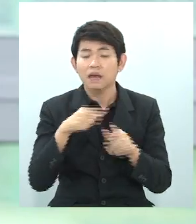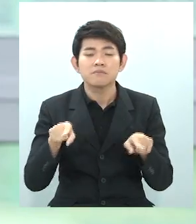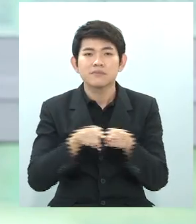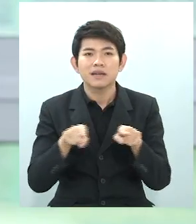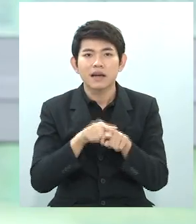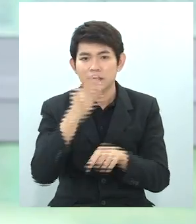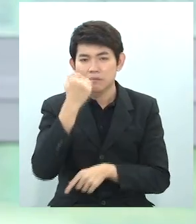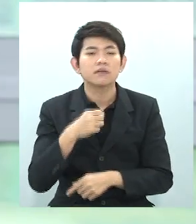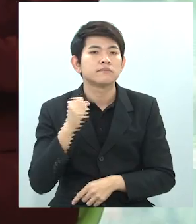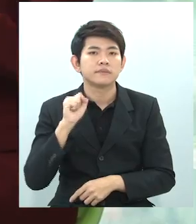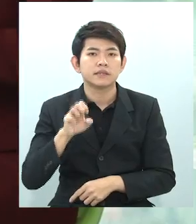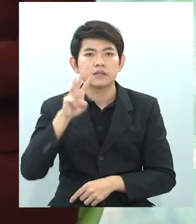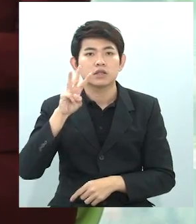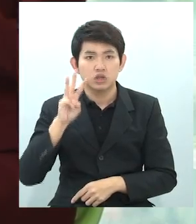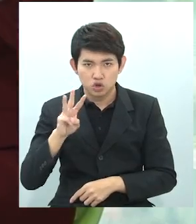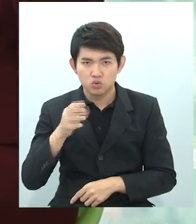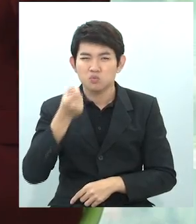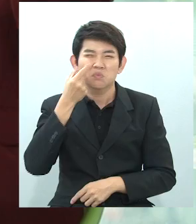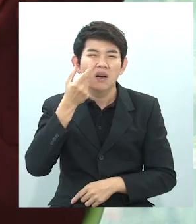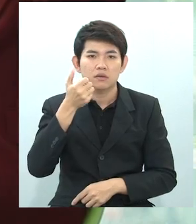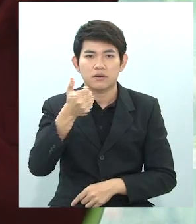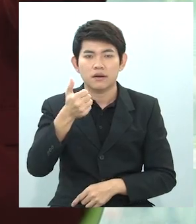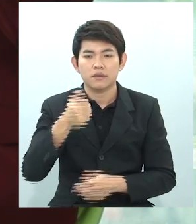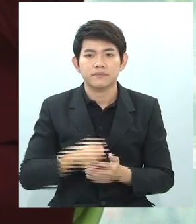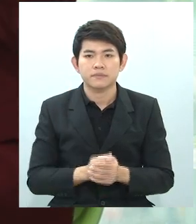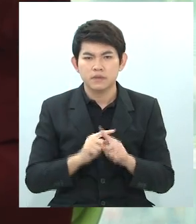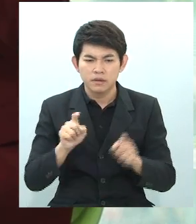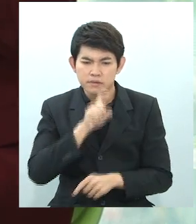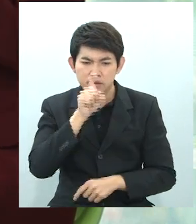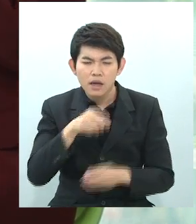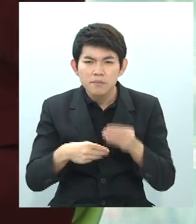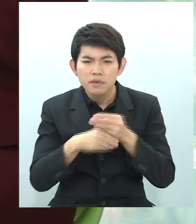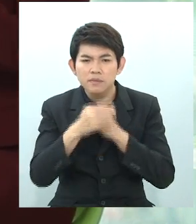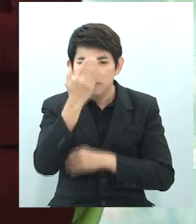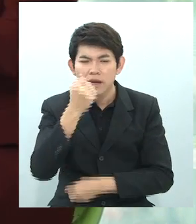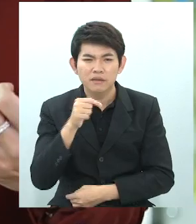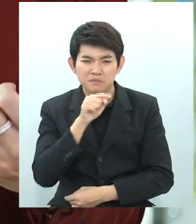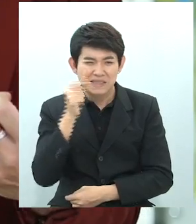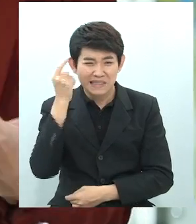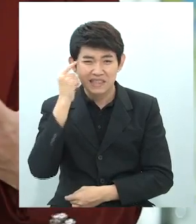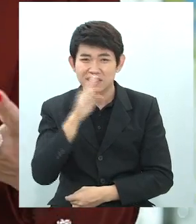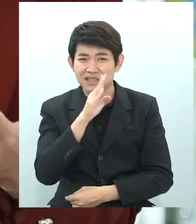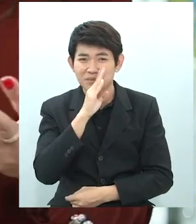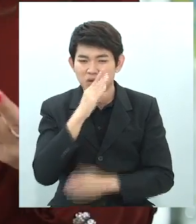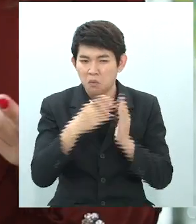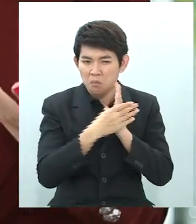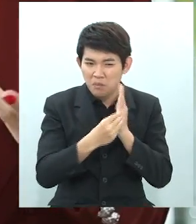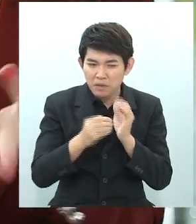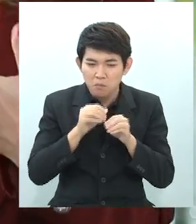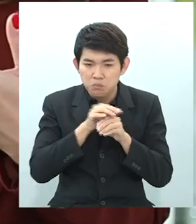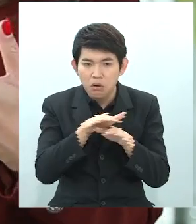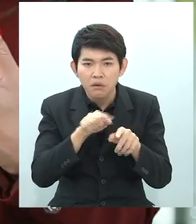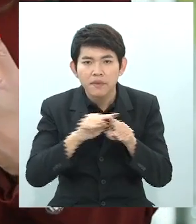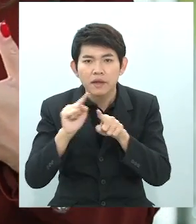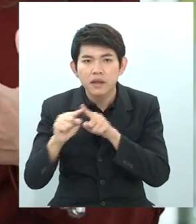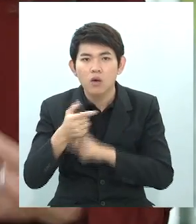ำให้เกิดสิวได้นะคะ ถามเพิ่มไปอีกค่ะมันก็มีมิสหรือว่าสิ่งที่คนชอบคิดกันว่าอุ๊ยถ้าเราทานของมันของทอดของห